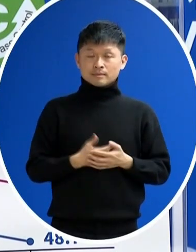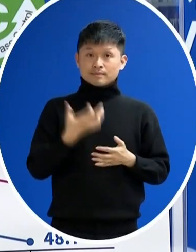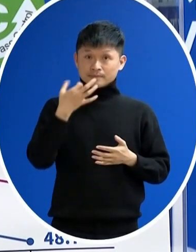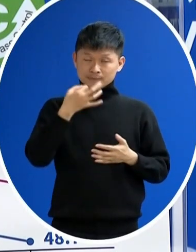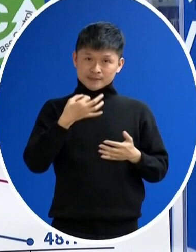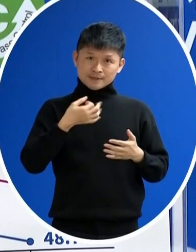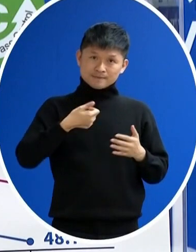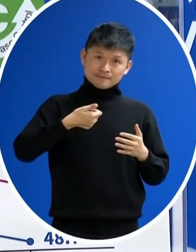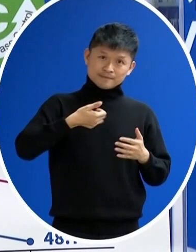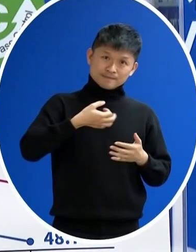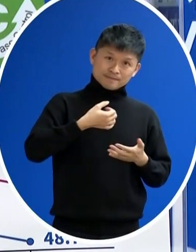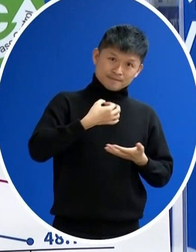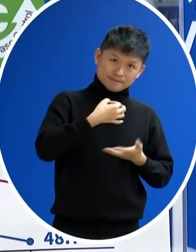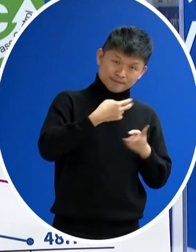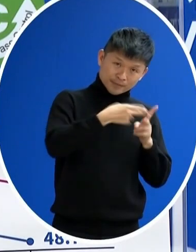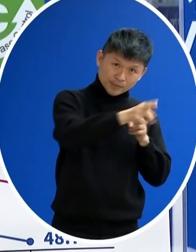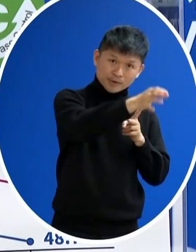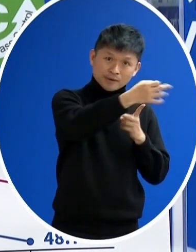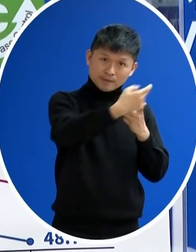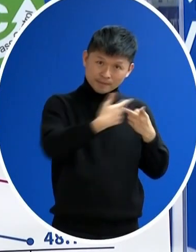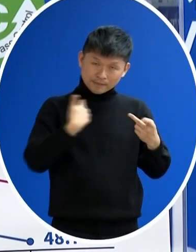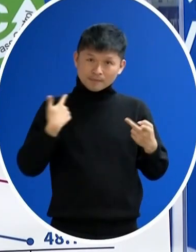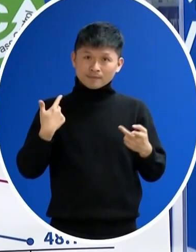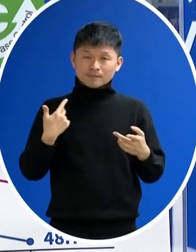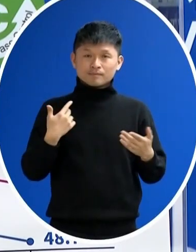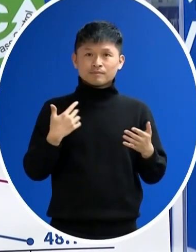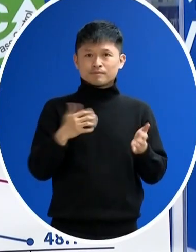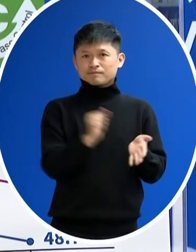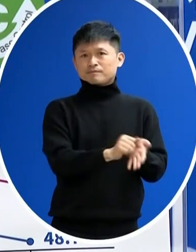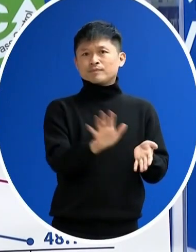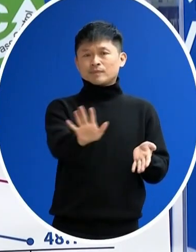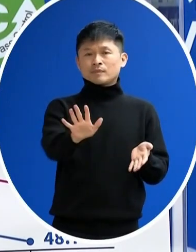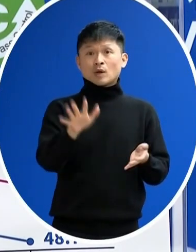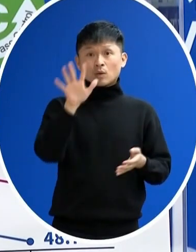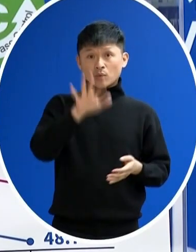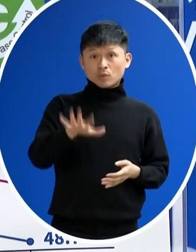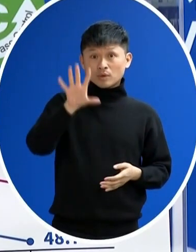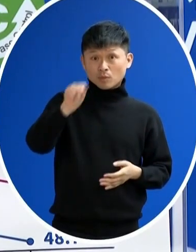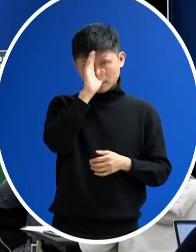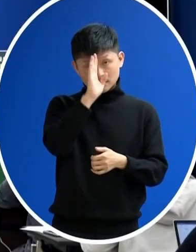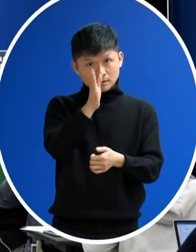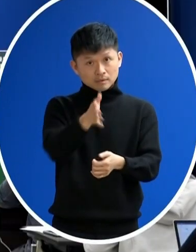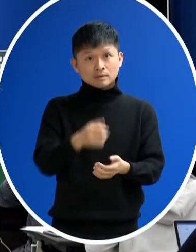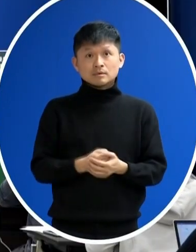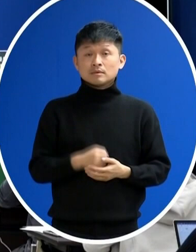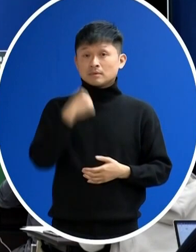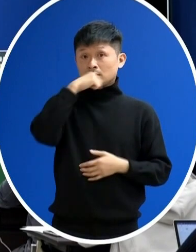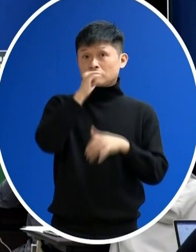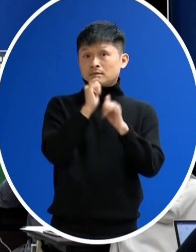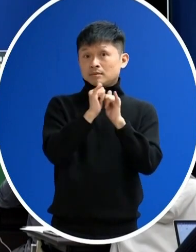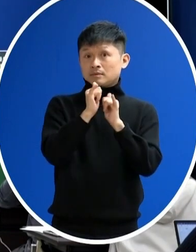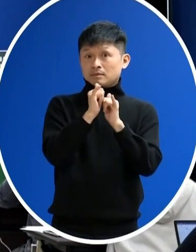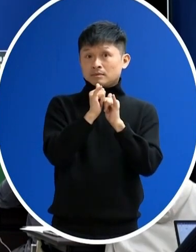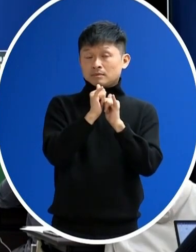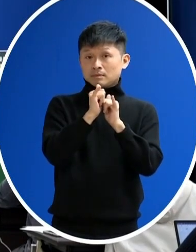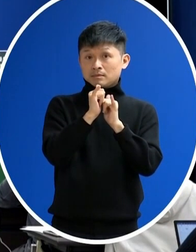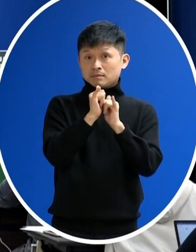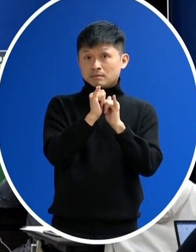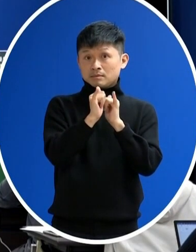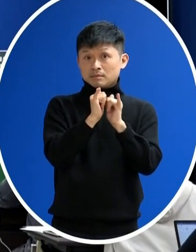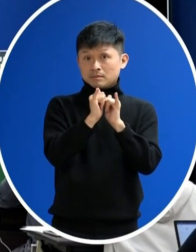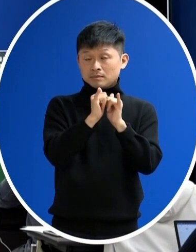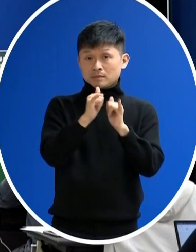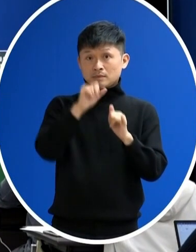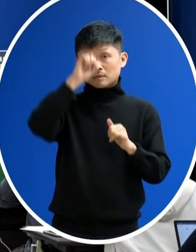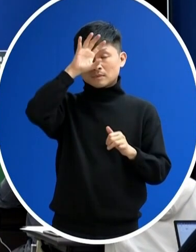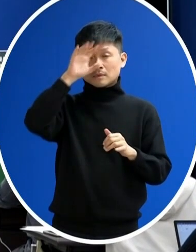来里面都会很清楚，好，也绝无5000万这样的一个事情啊。 就是台湾民众党他们就是党团上午